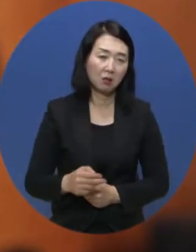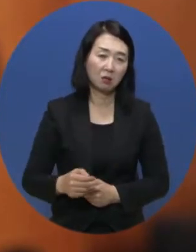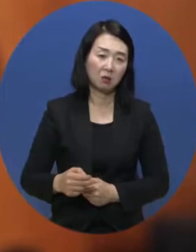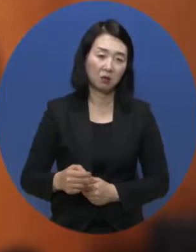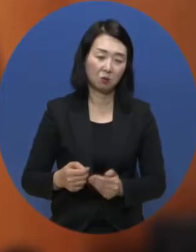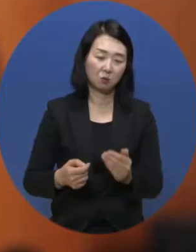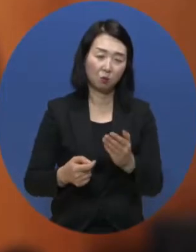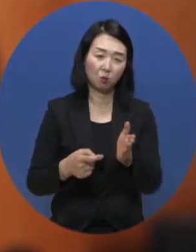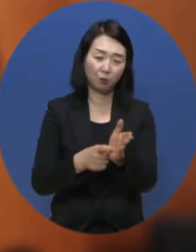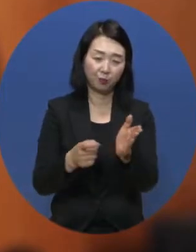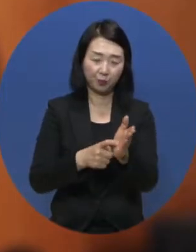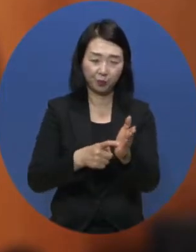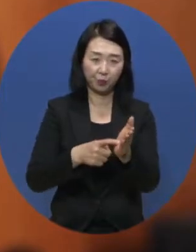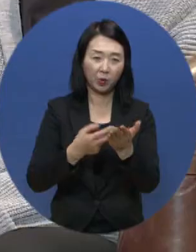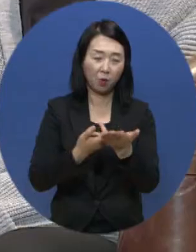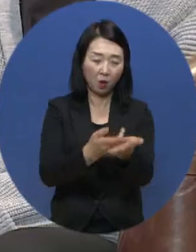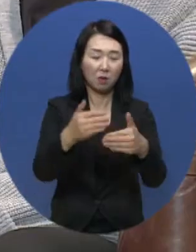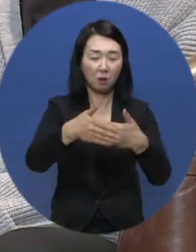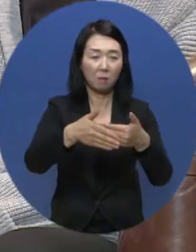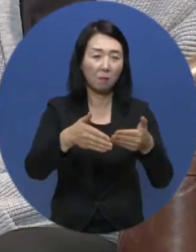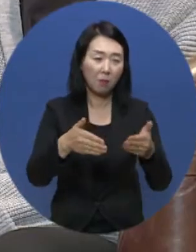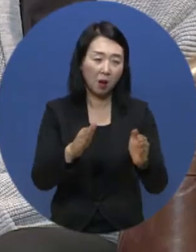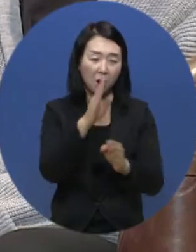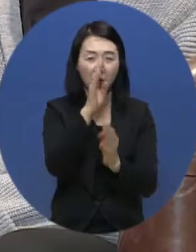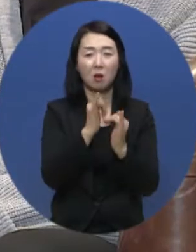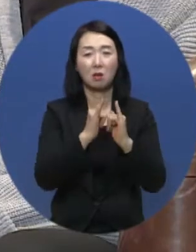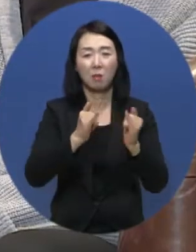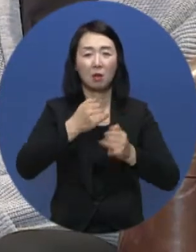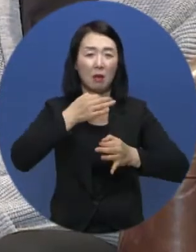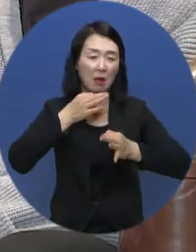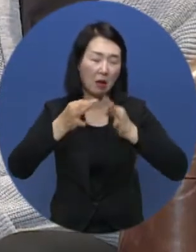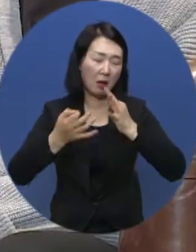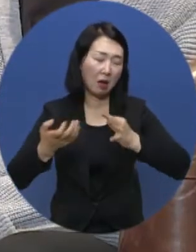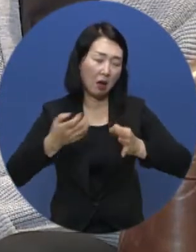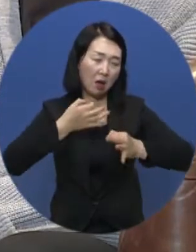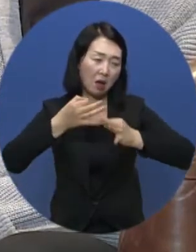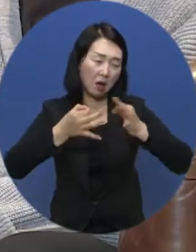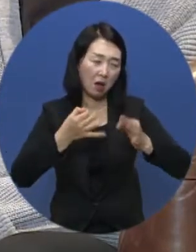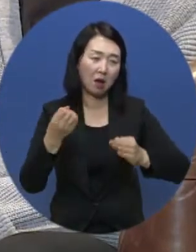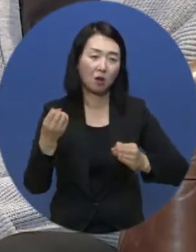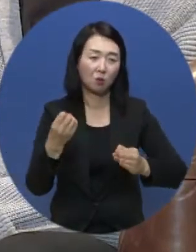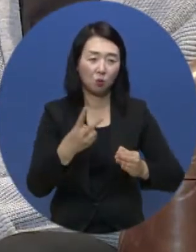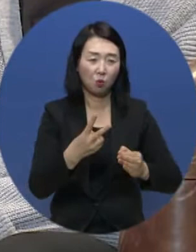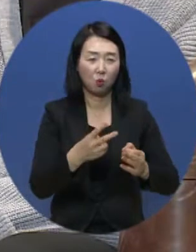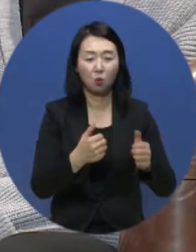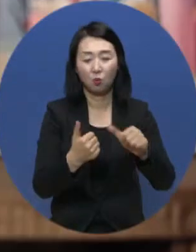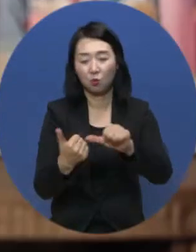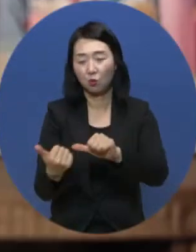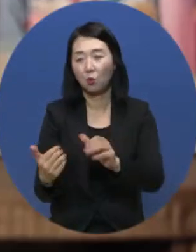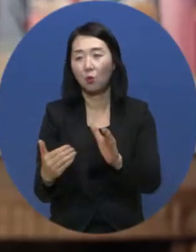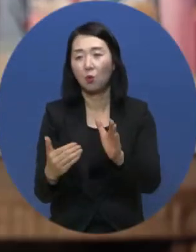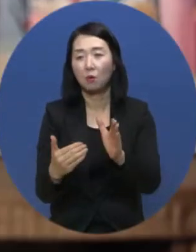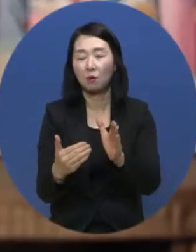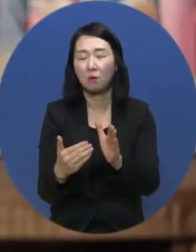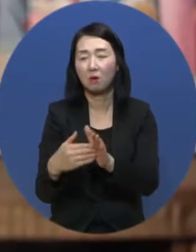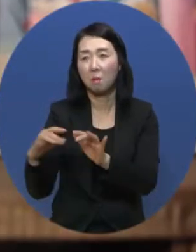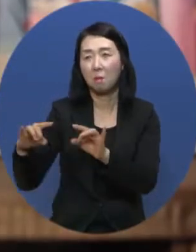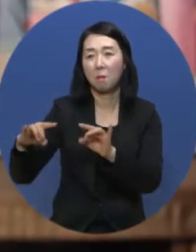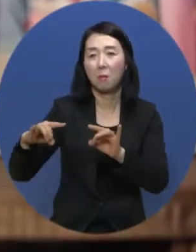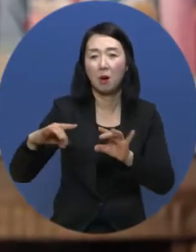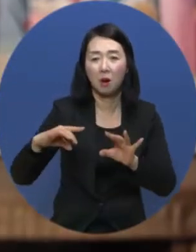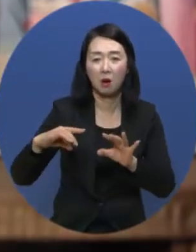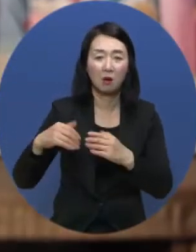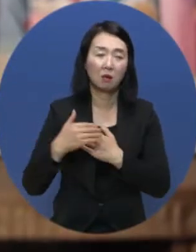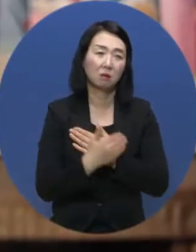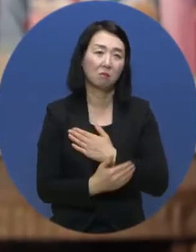환자들의 비명소리, 그리고 이따금씩 느껴지는 사망 환자들의 싸늘한 기운이 제 심신을 더 지치게